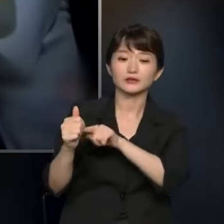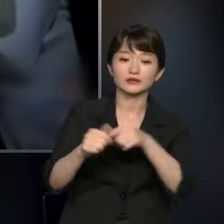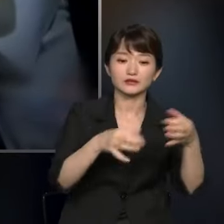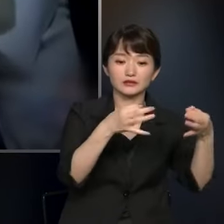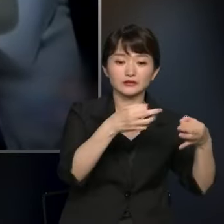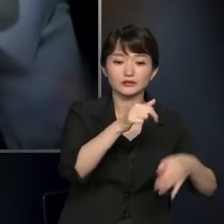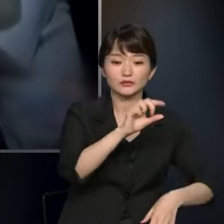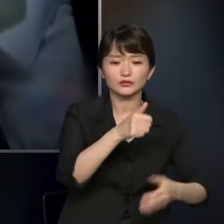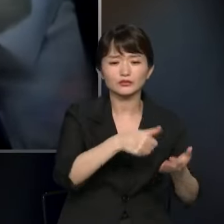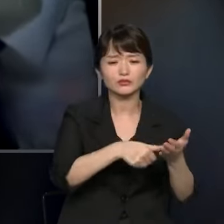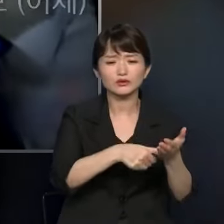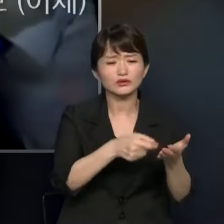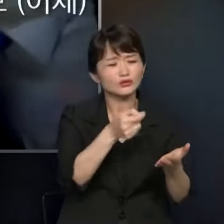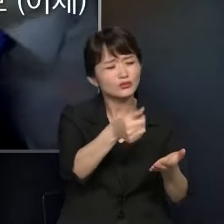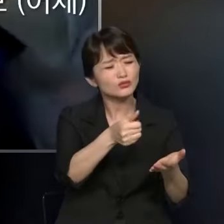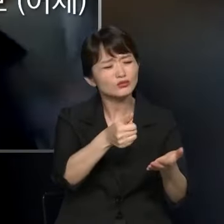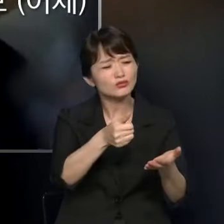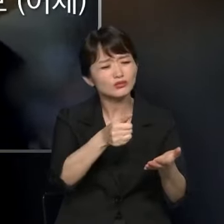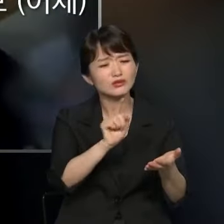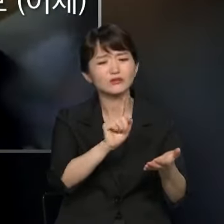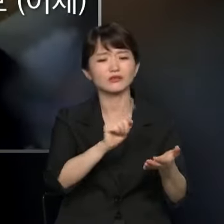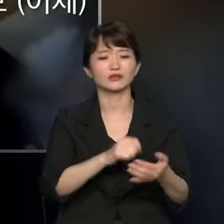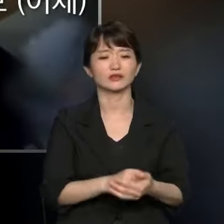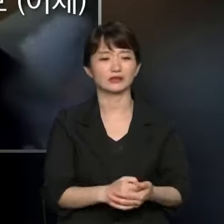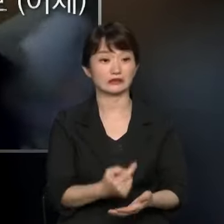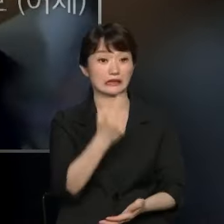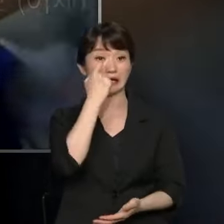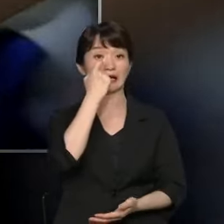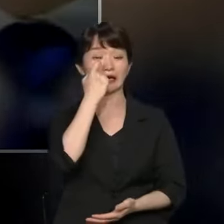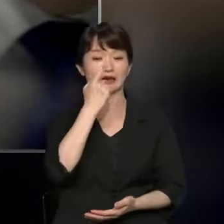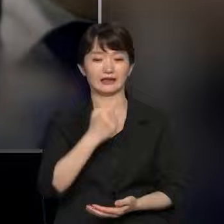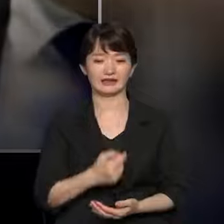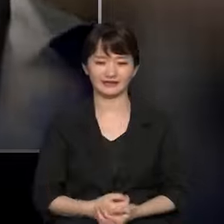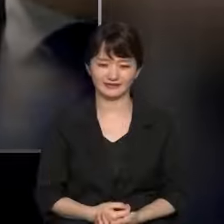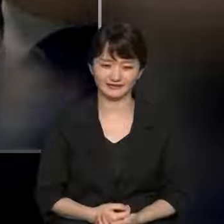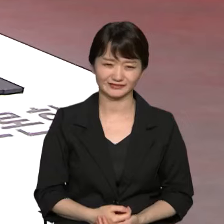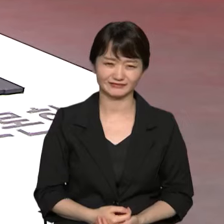왜 이렇게 표가 안 나와요? 그래가지고 그게 찍혀버렸어. 그게 찍혔어요.